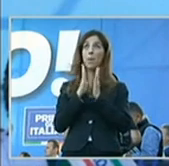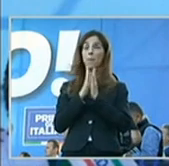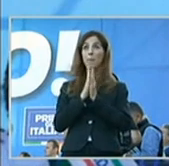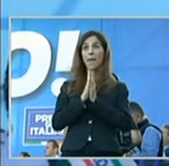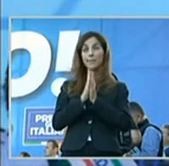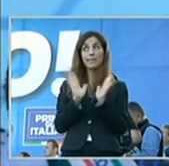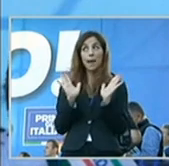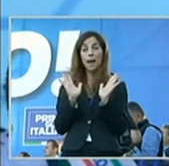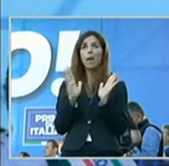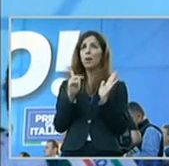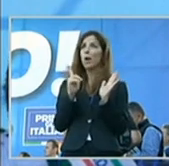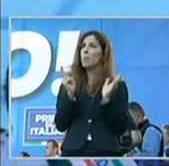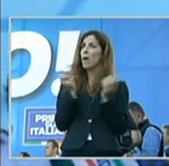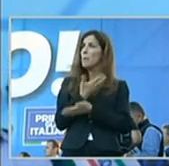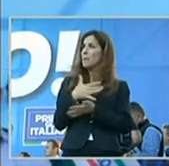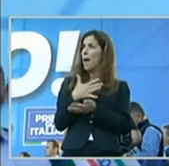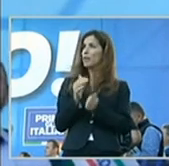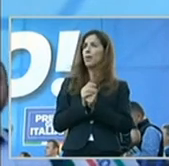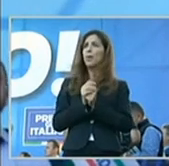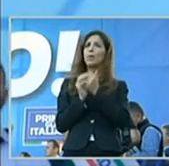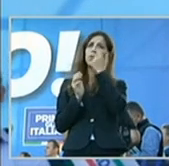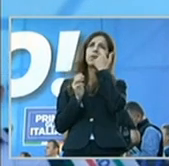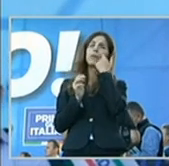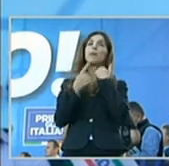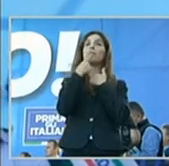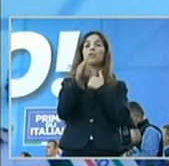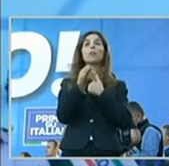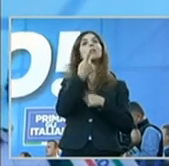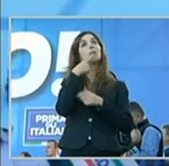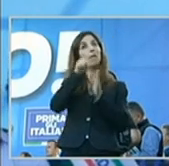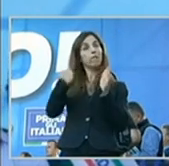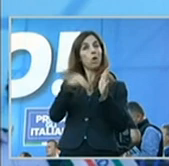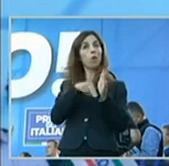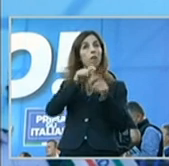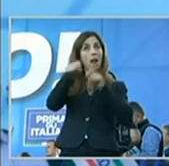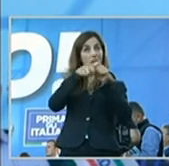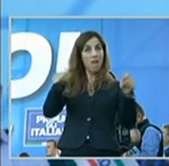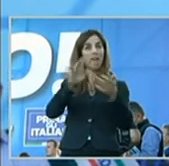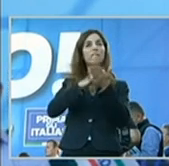è capitato, dicendo che chi vota Lega è un assassino e non può